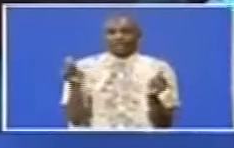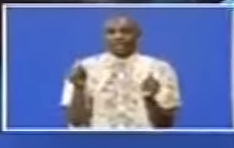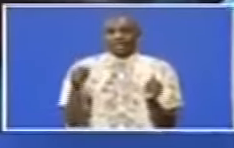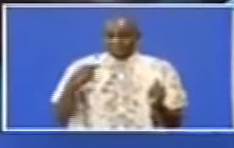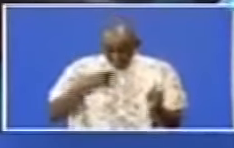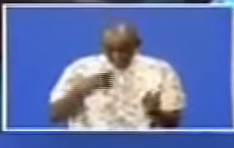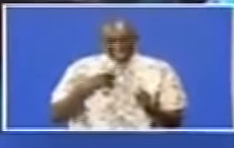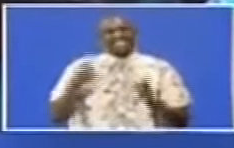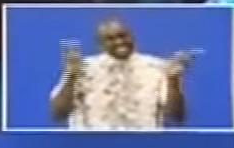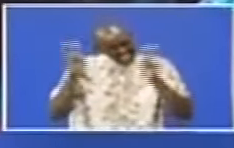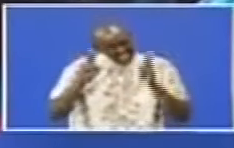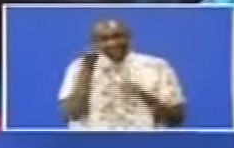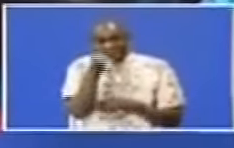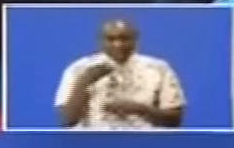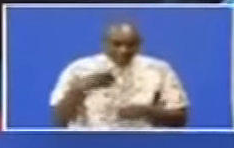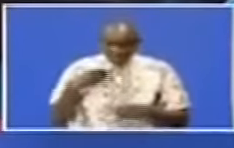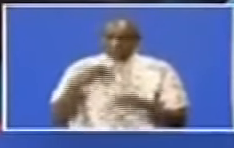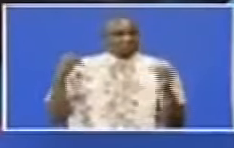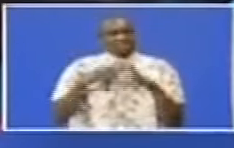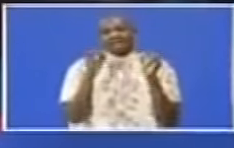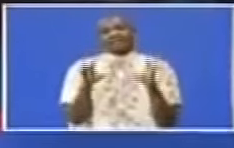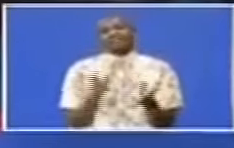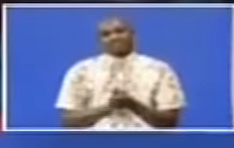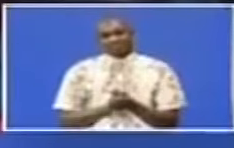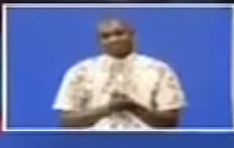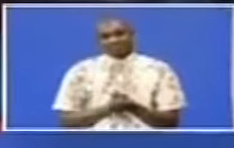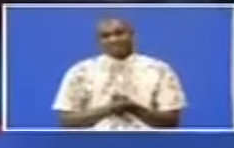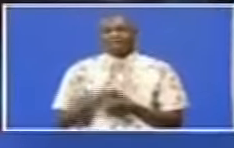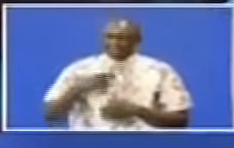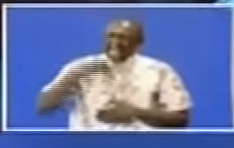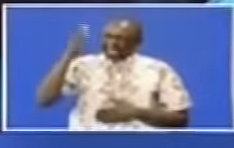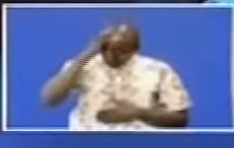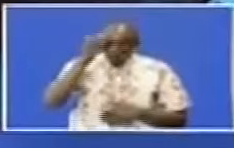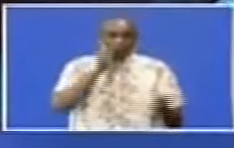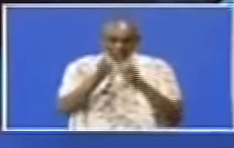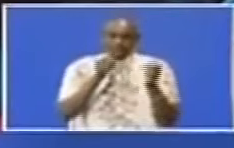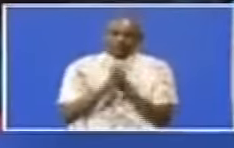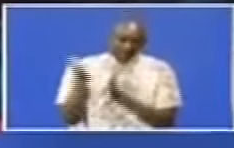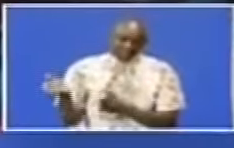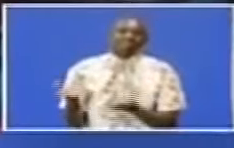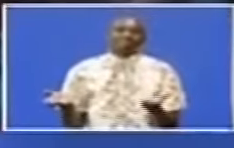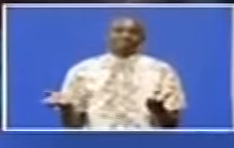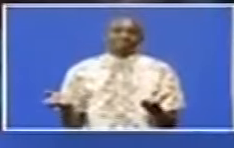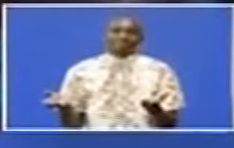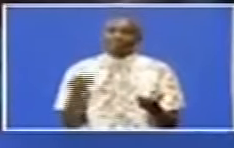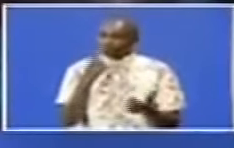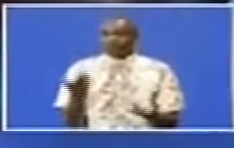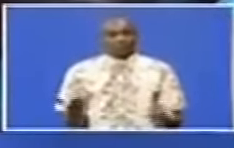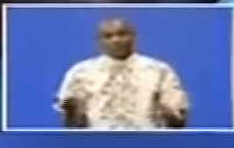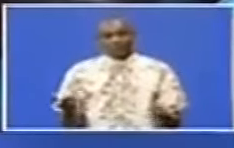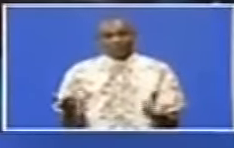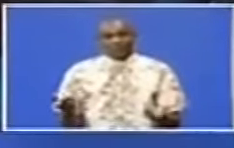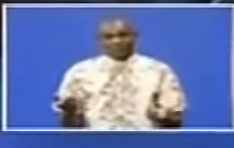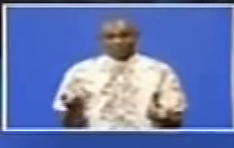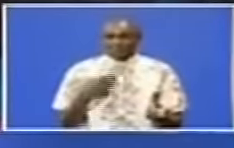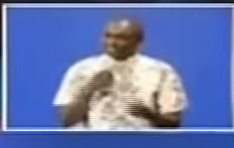nilikuwa nimejiandaa vizuri, so sikuwa na tisho lolote, sababu nilikuwa najua tutang'ang'ana nao vilivyo. So